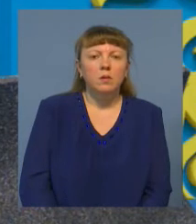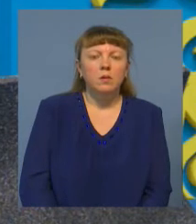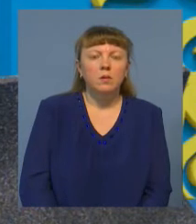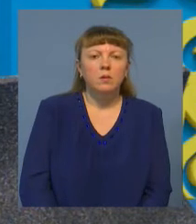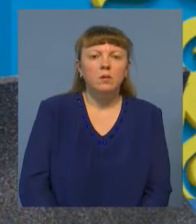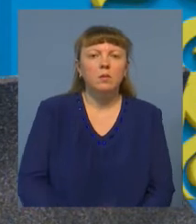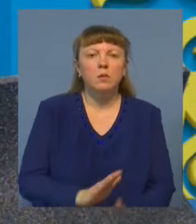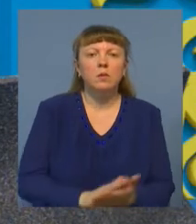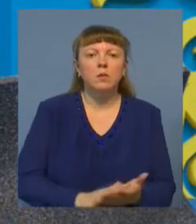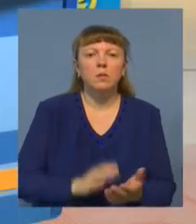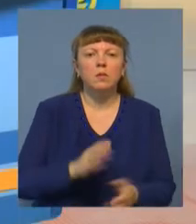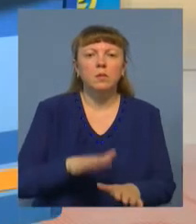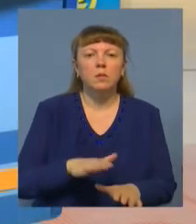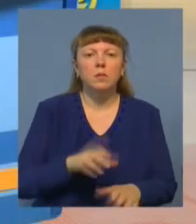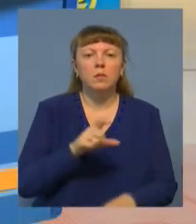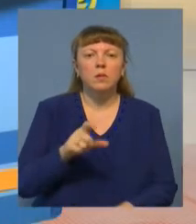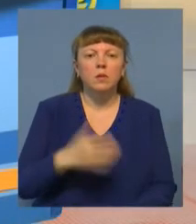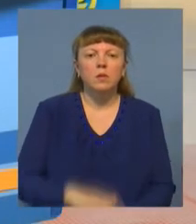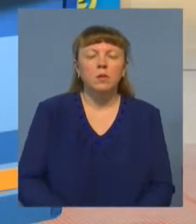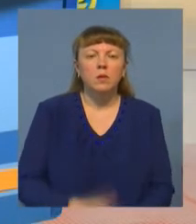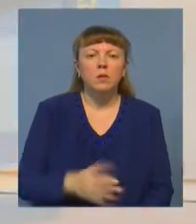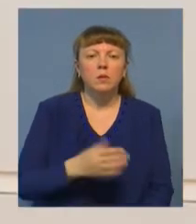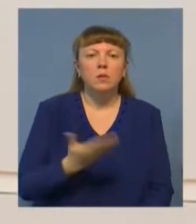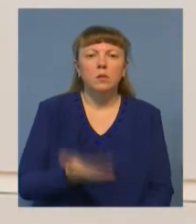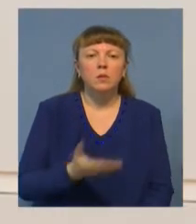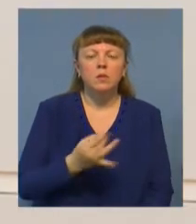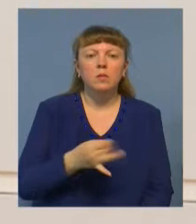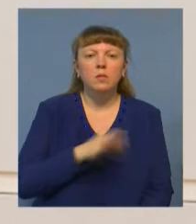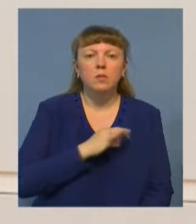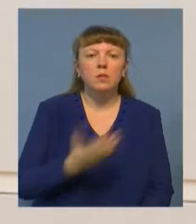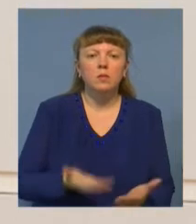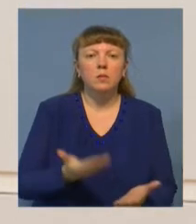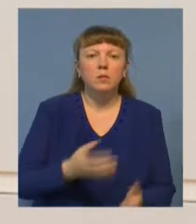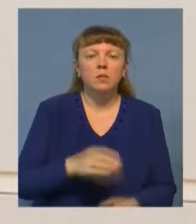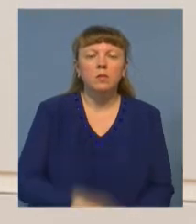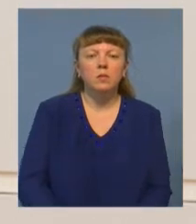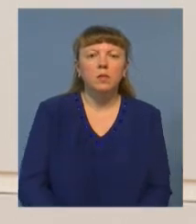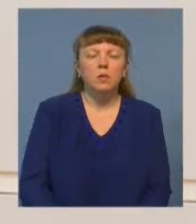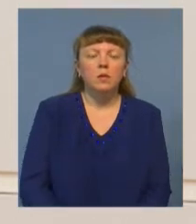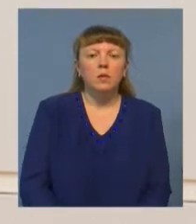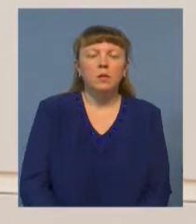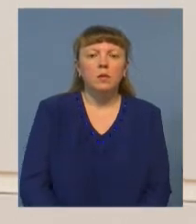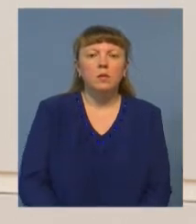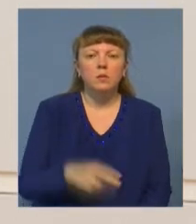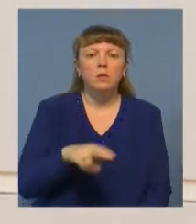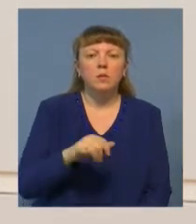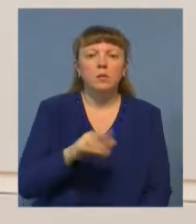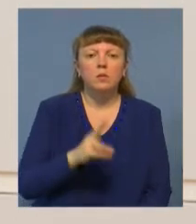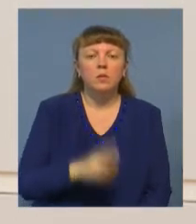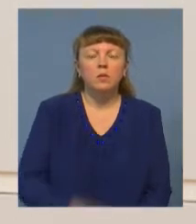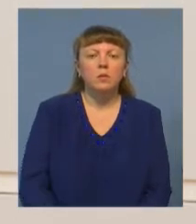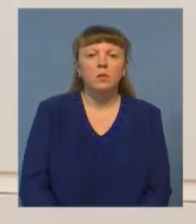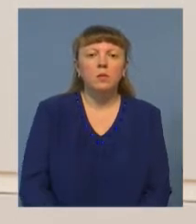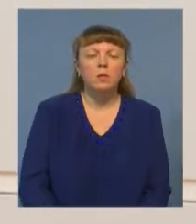по месту жительства. Дела рассматриваются судами общей юрисдикции. То есть, если гражданин проживает в городе Уральск,